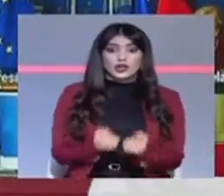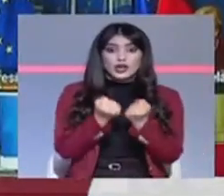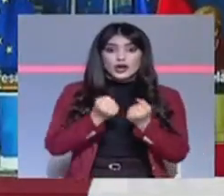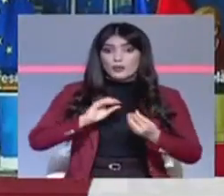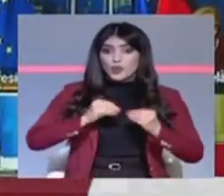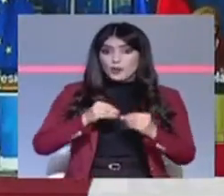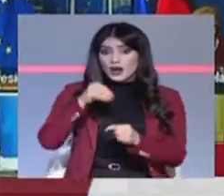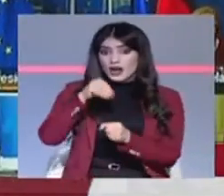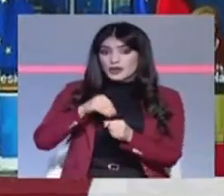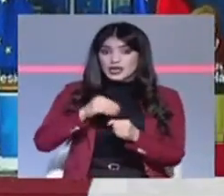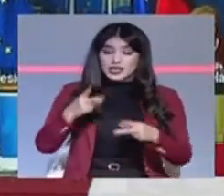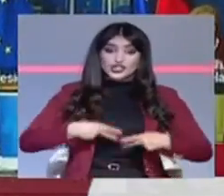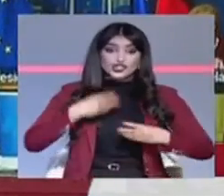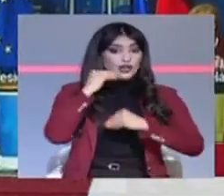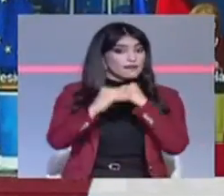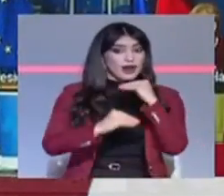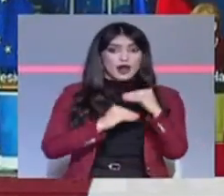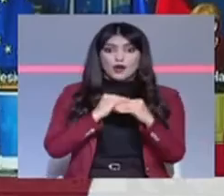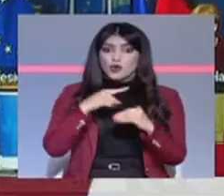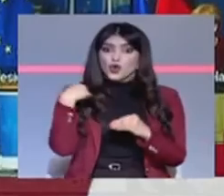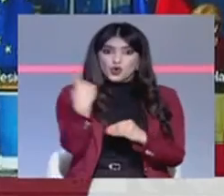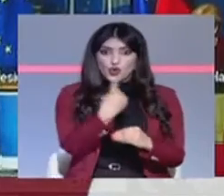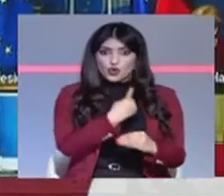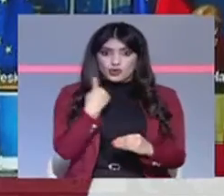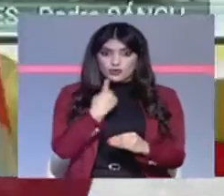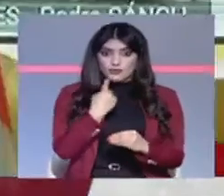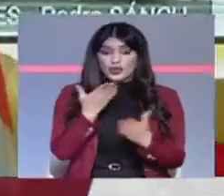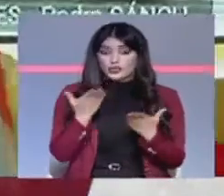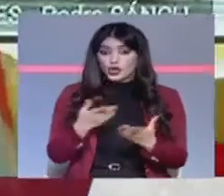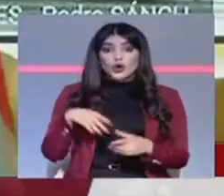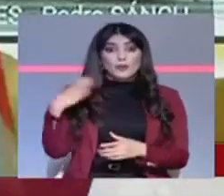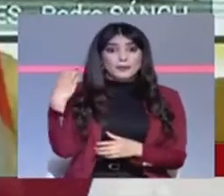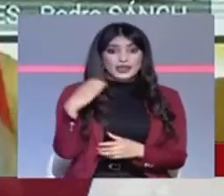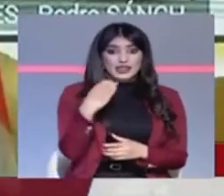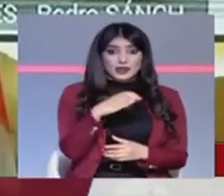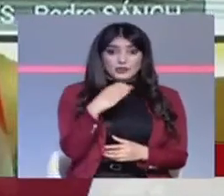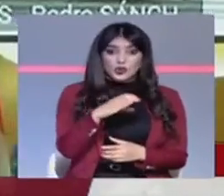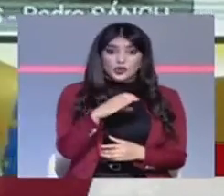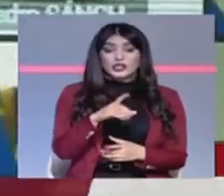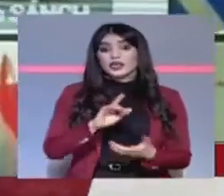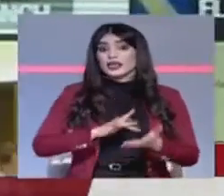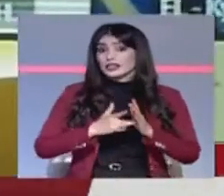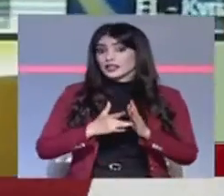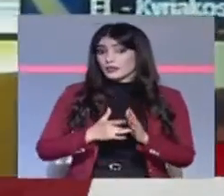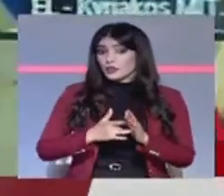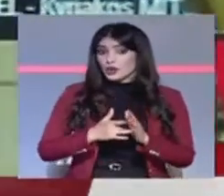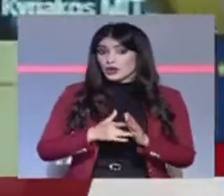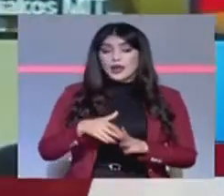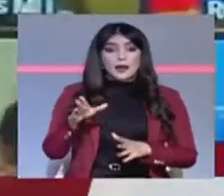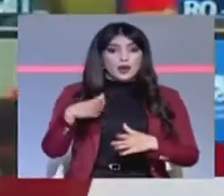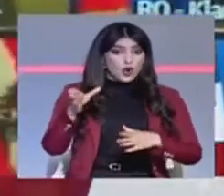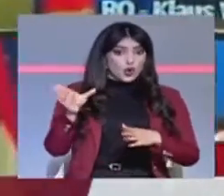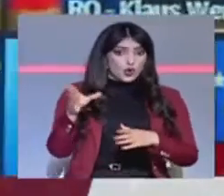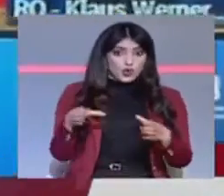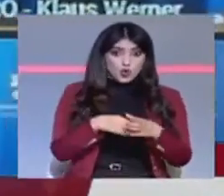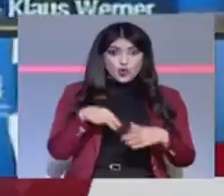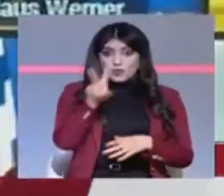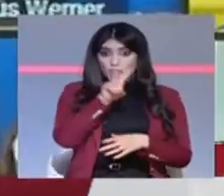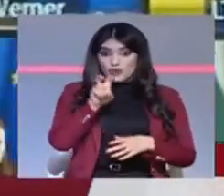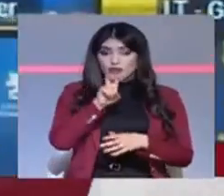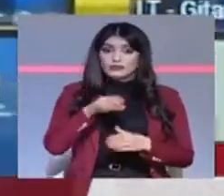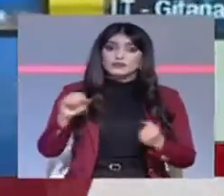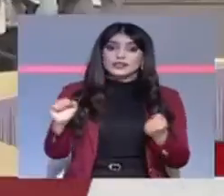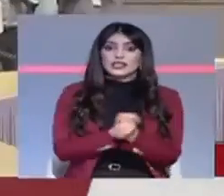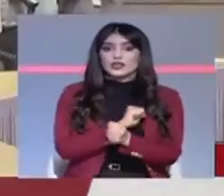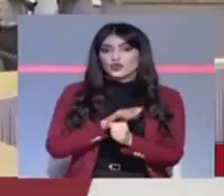الاقتصاديه والبشريه العالميه وبهذا التمويل ستوفر وبمقتضاه مجموعه العشرين الاسس على انهاء